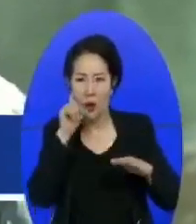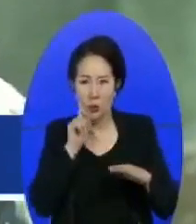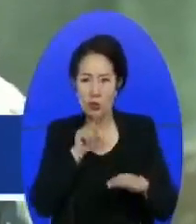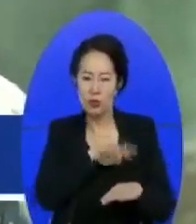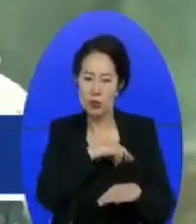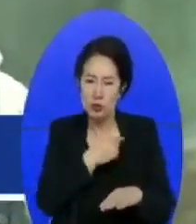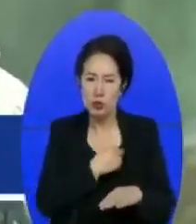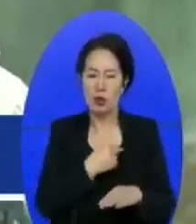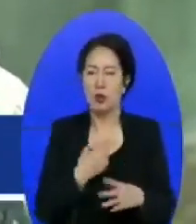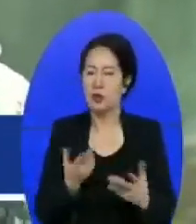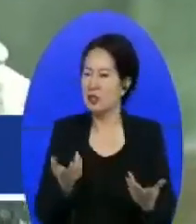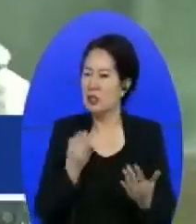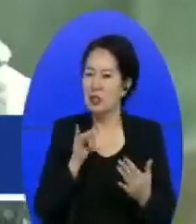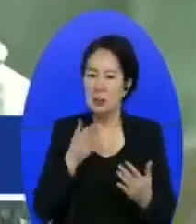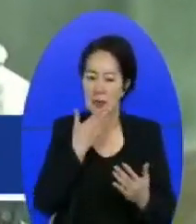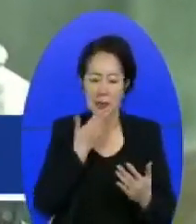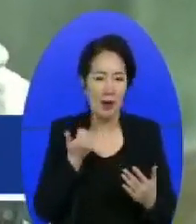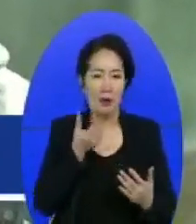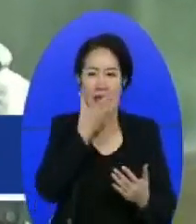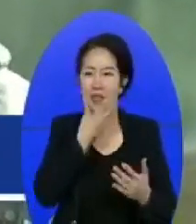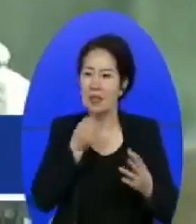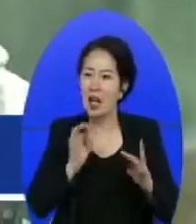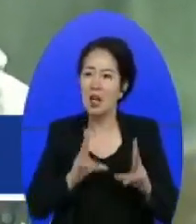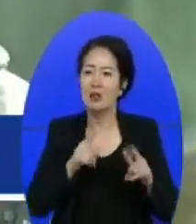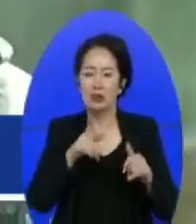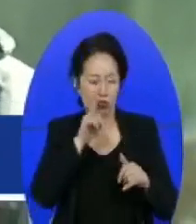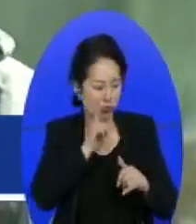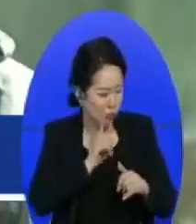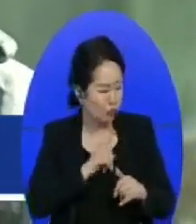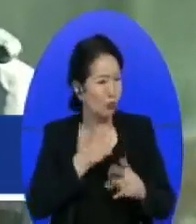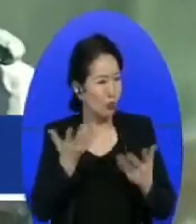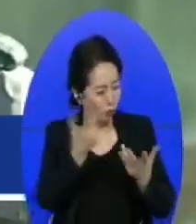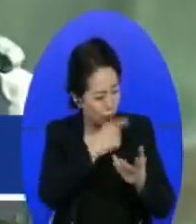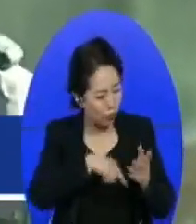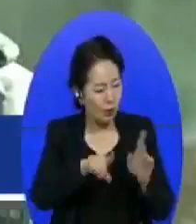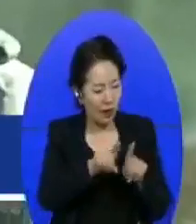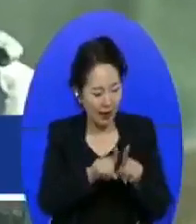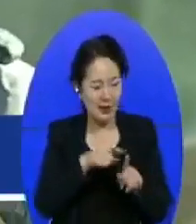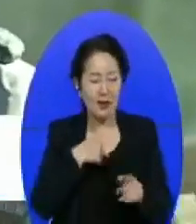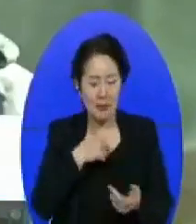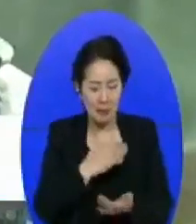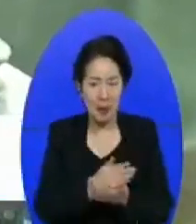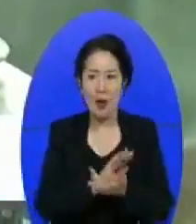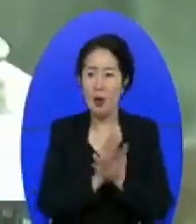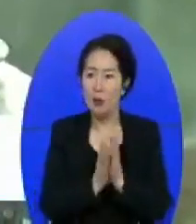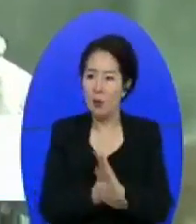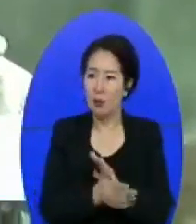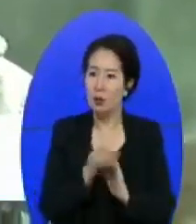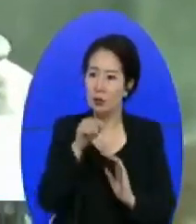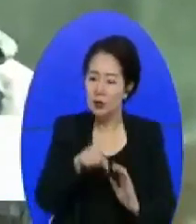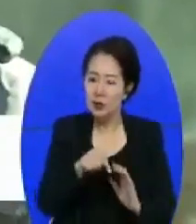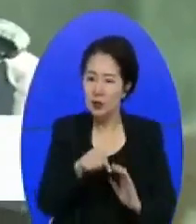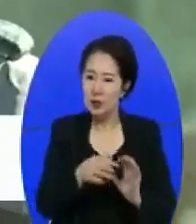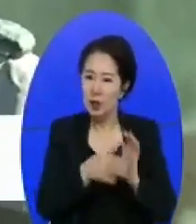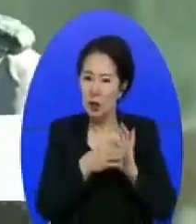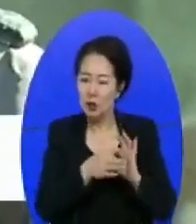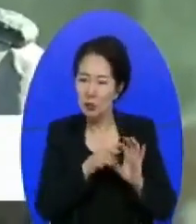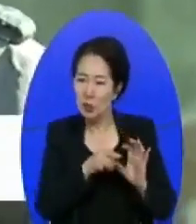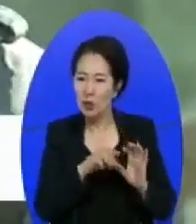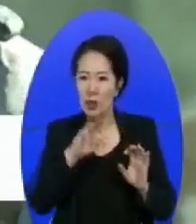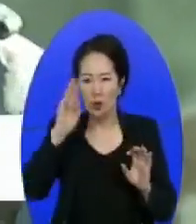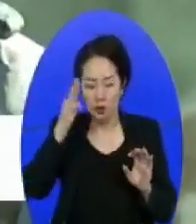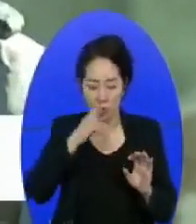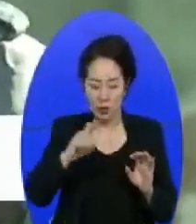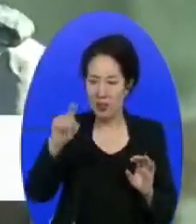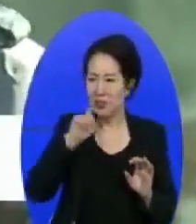зориг эрмэлзэл бол байхгүй. Сайхан болох бүх эрмэлзэл бол бүх хүмүүст байгаа. Гэтэл энэ талар бол тодорхой